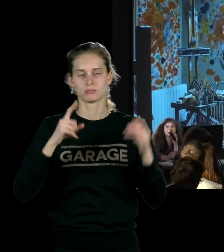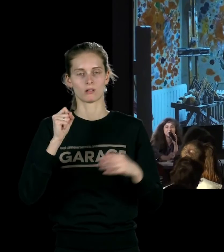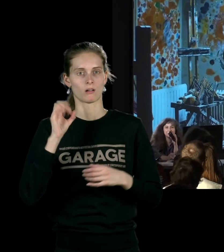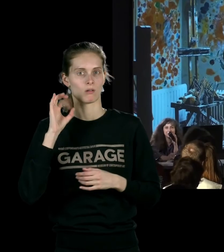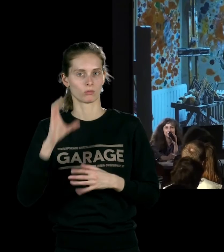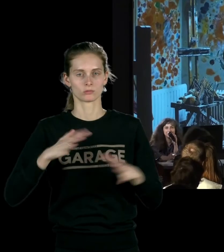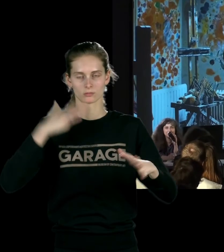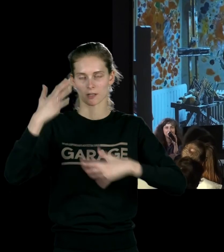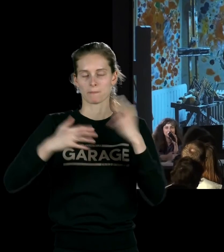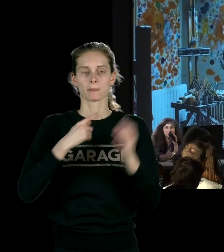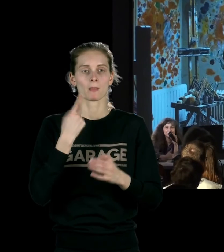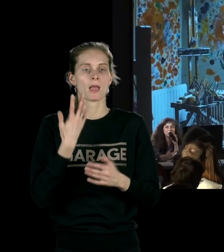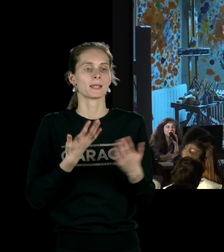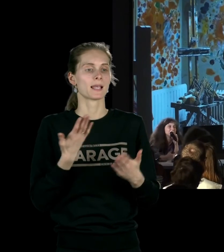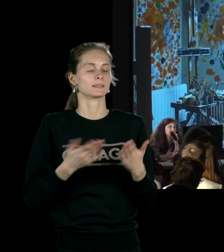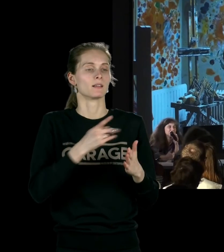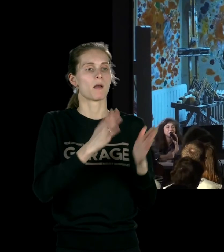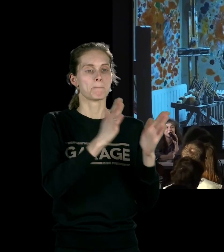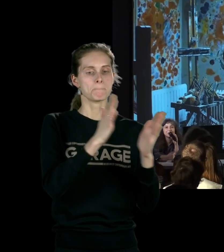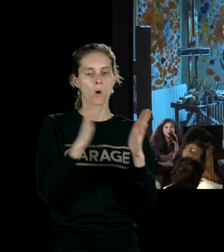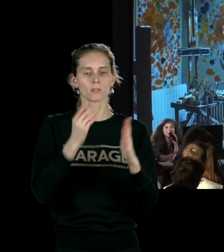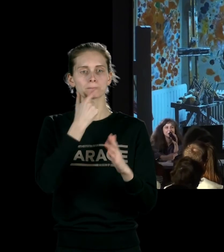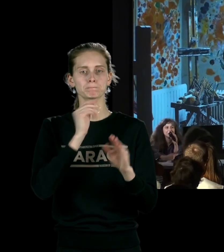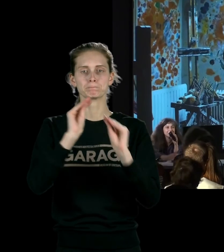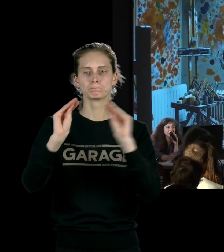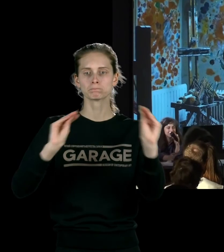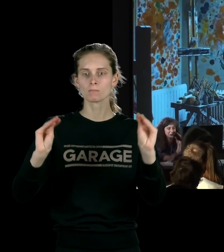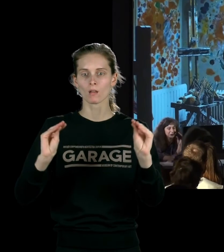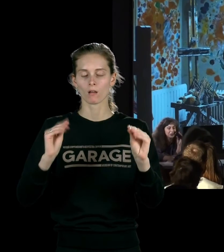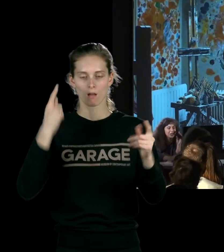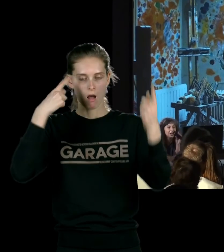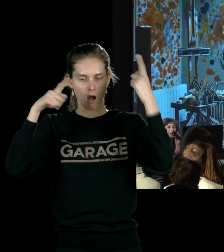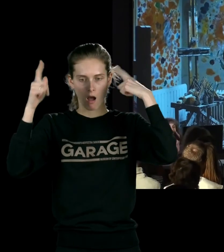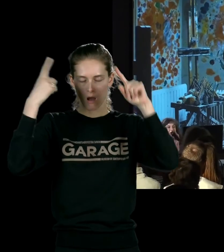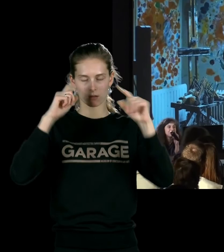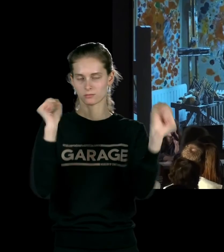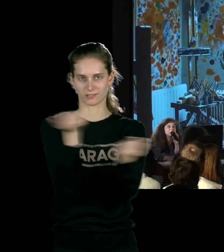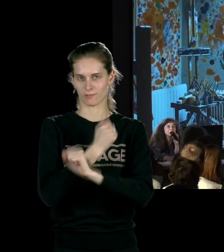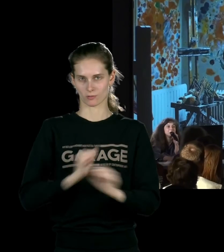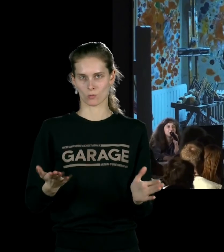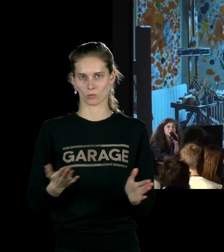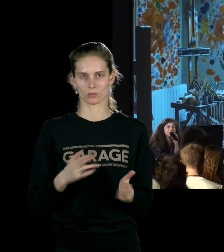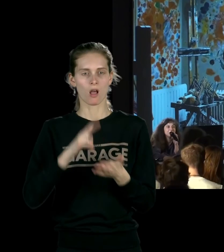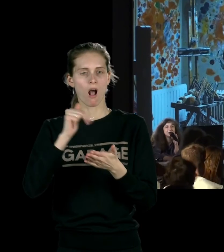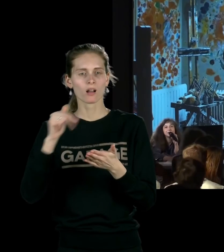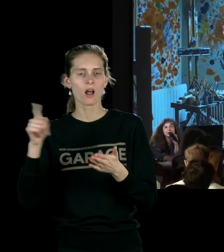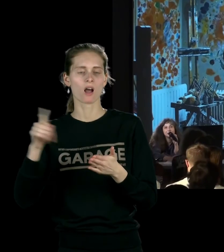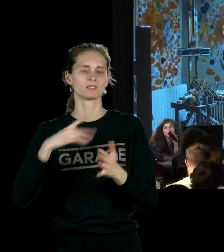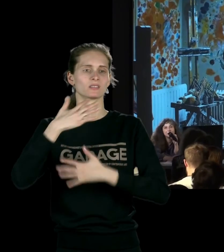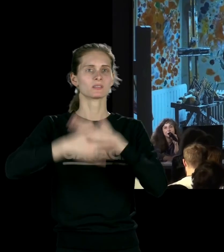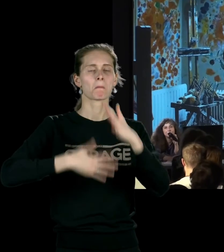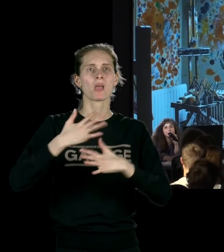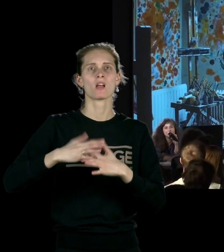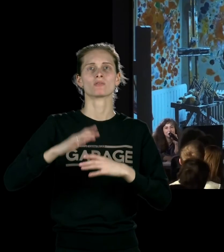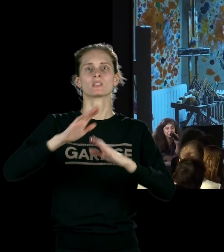среди порядка творить невозможно, собственно, любые образы являются порождением этого самого хаоса. Краски он смешивал на